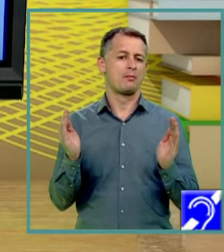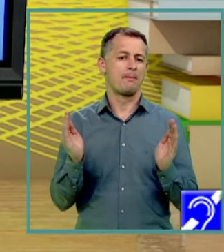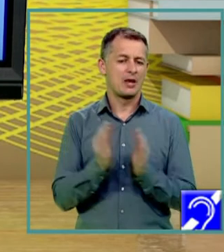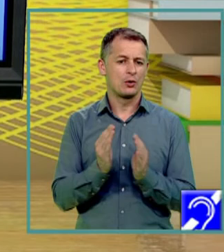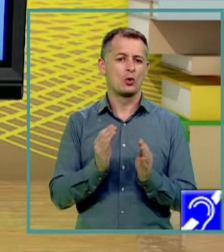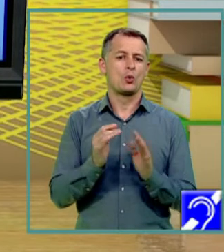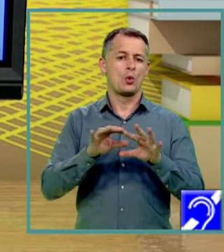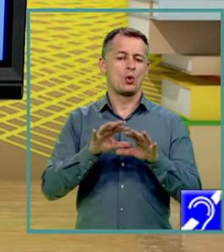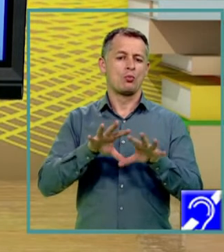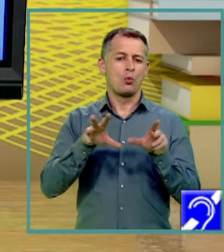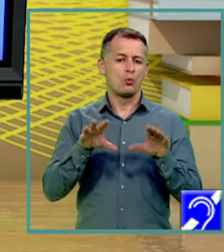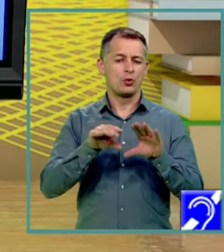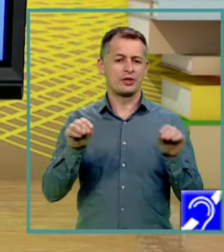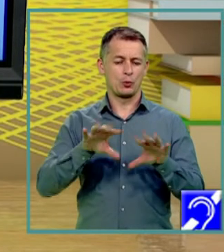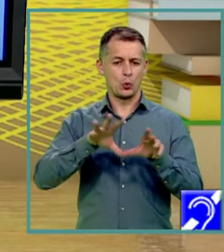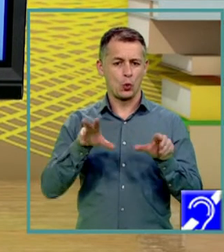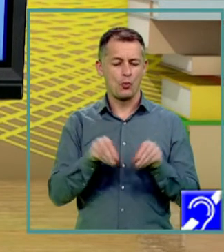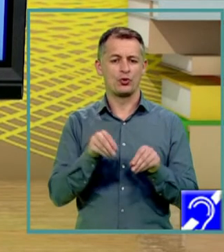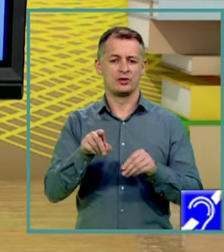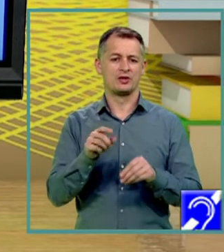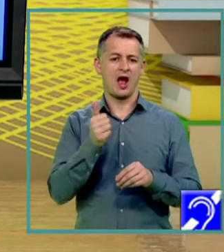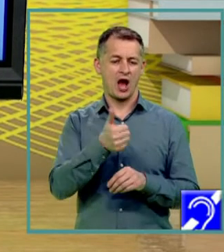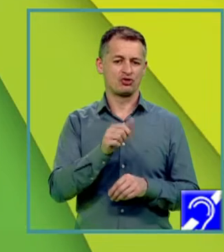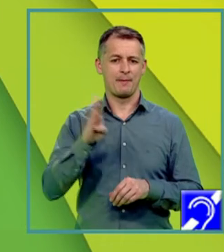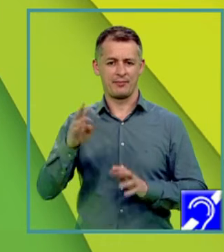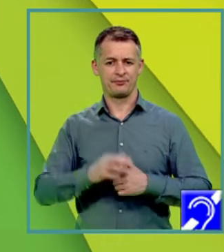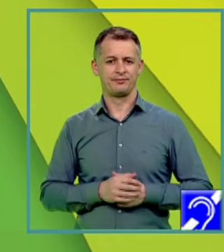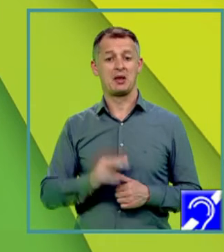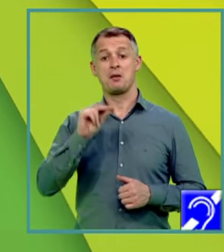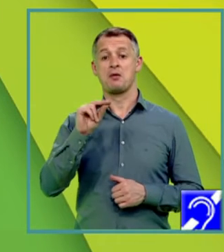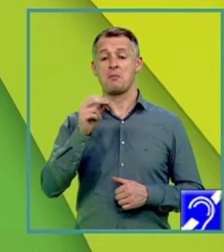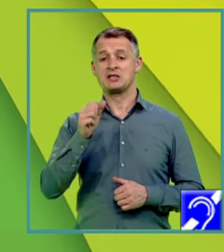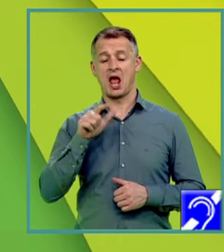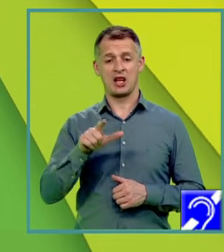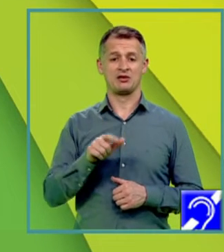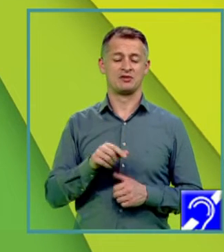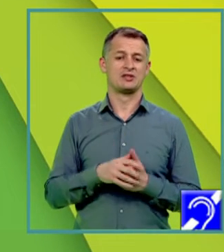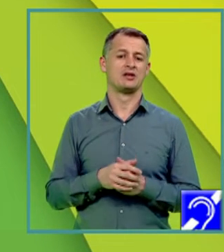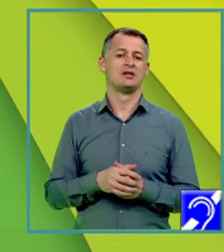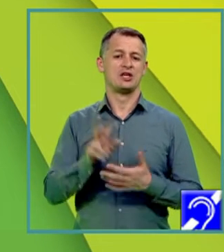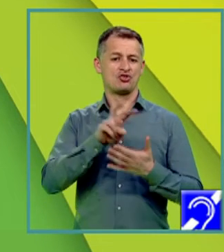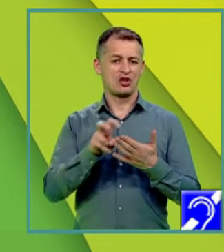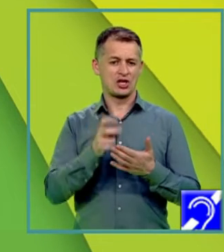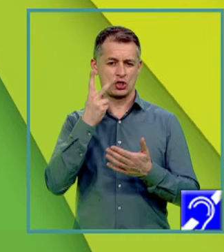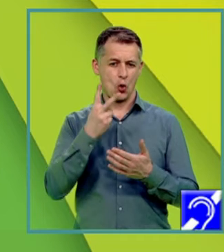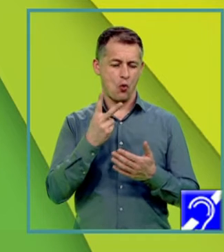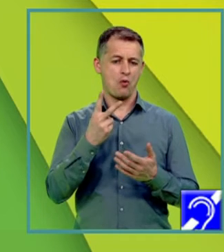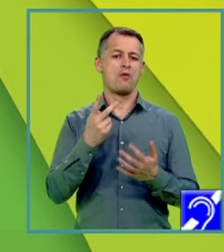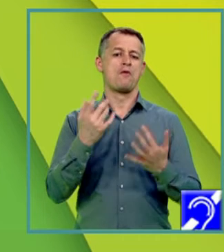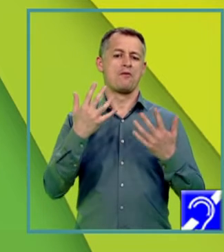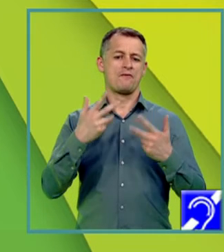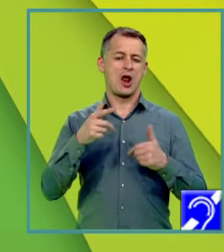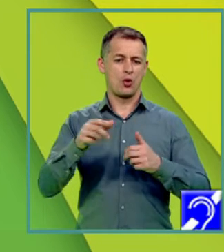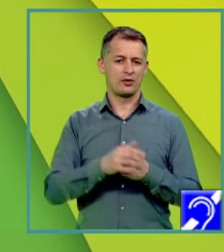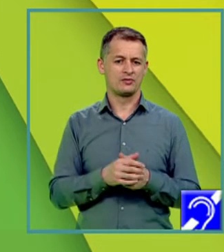versiunea scrisă în Pasca este similară celei din din ce se citesc valorile celor două variabile se calculează în